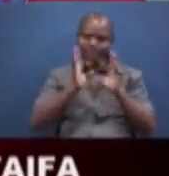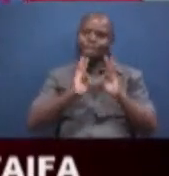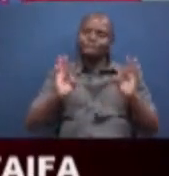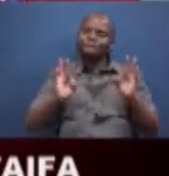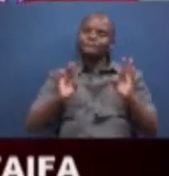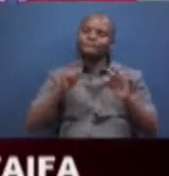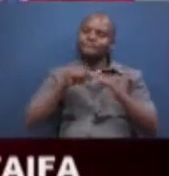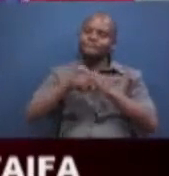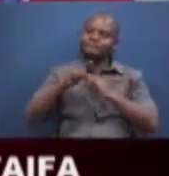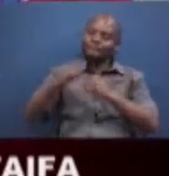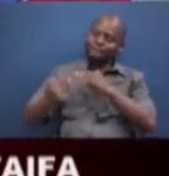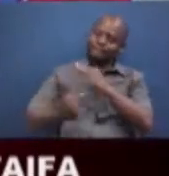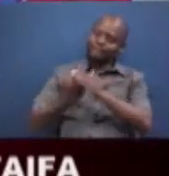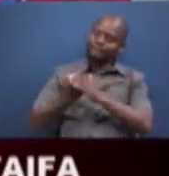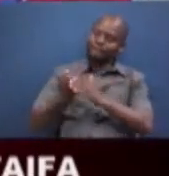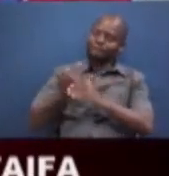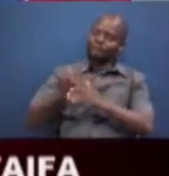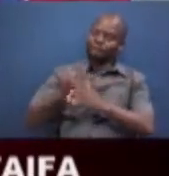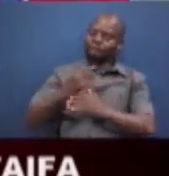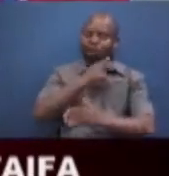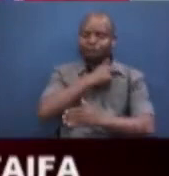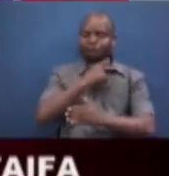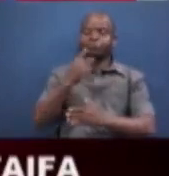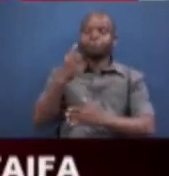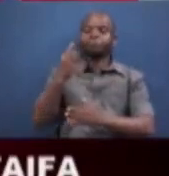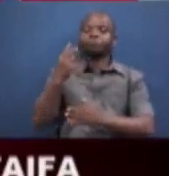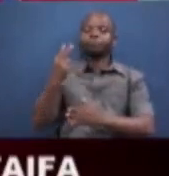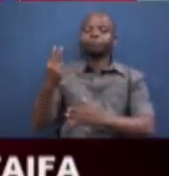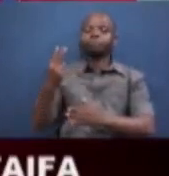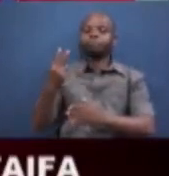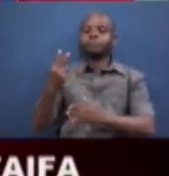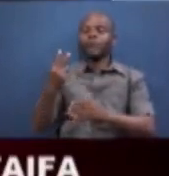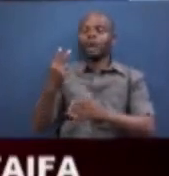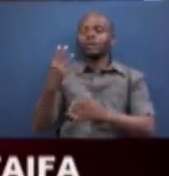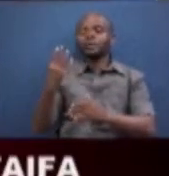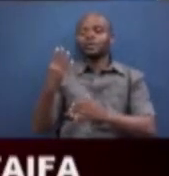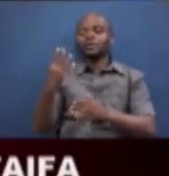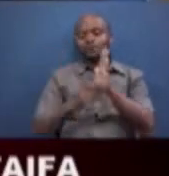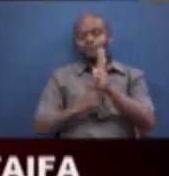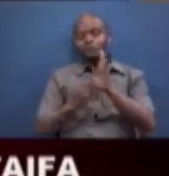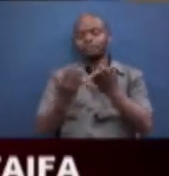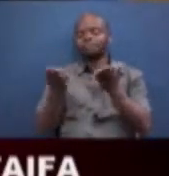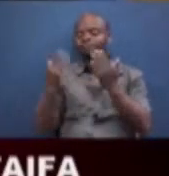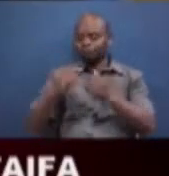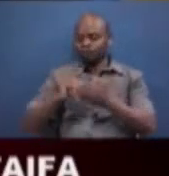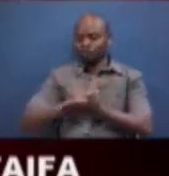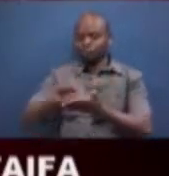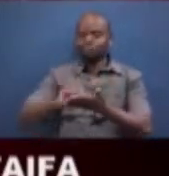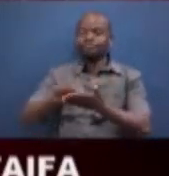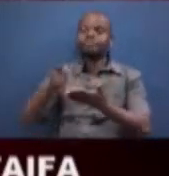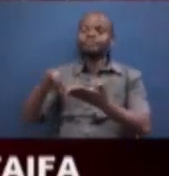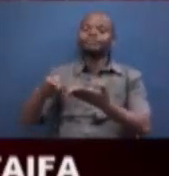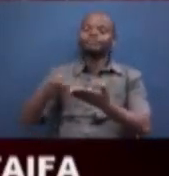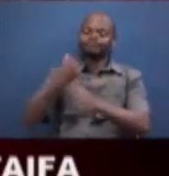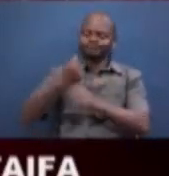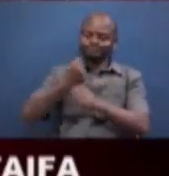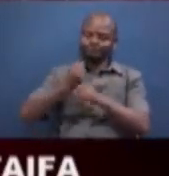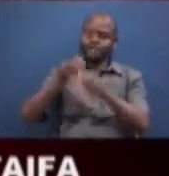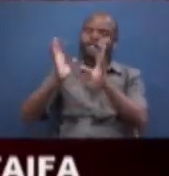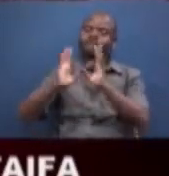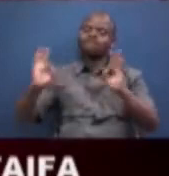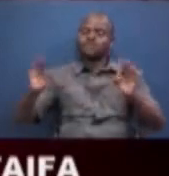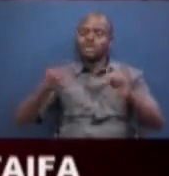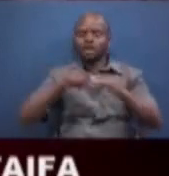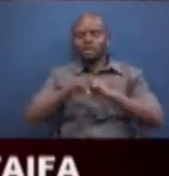vizuri katika matokeo ya mitihani ya kidato cha pili, 4 na 6 kwa kuwezesha wanafunzi kufanya